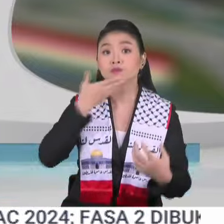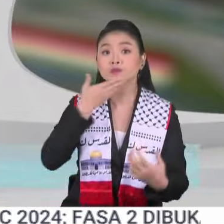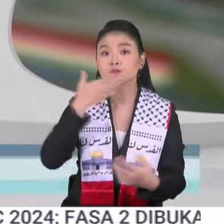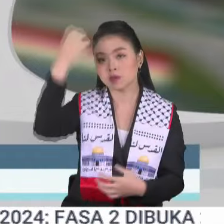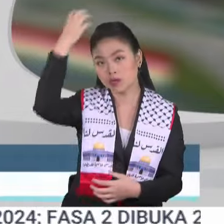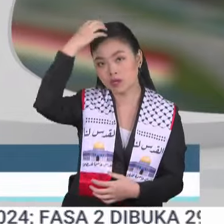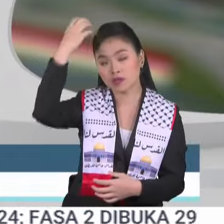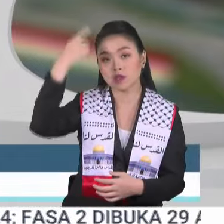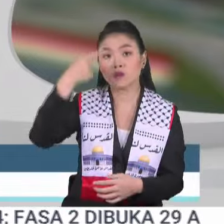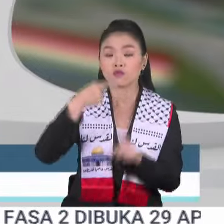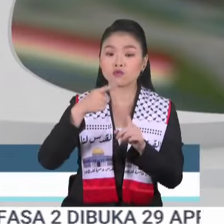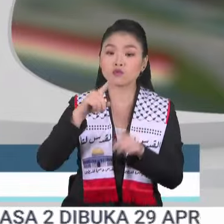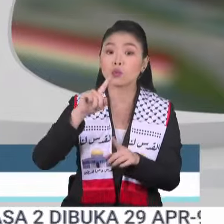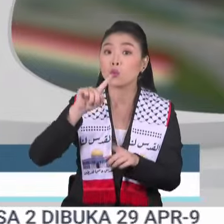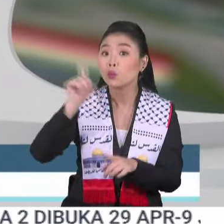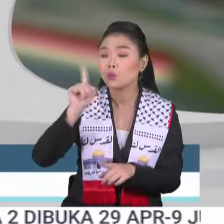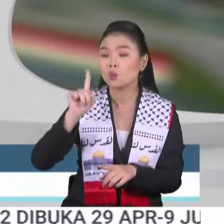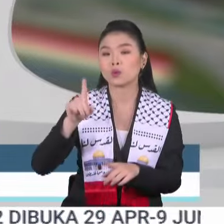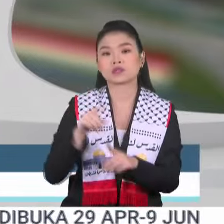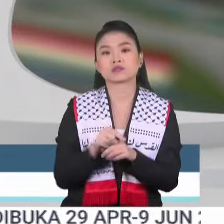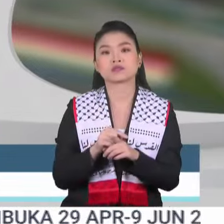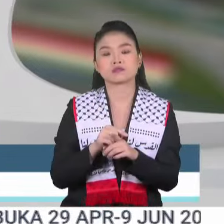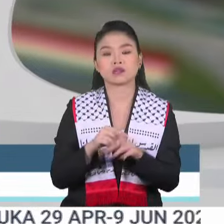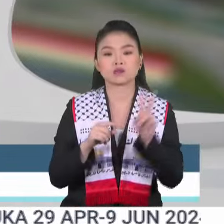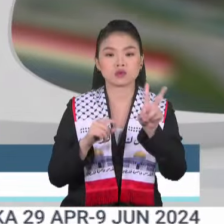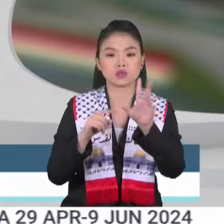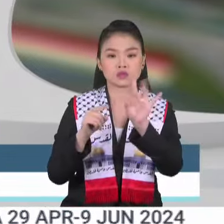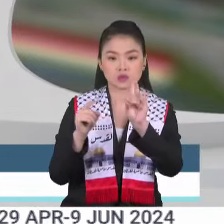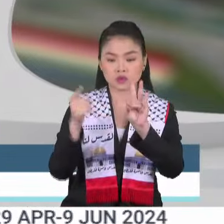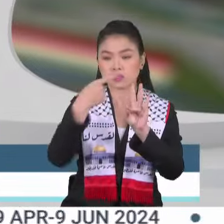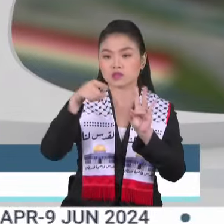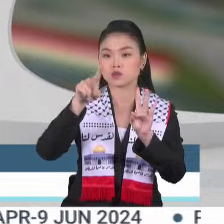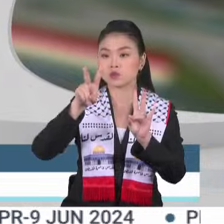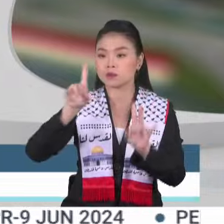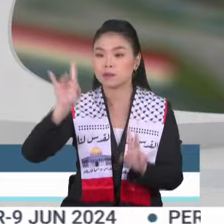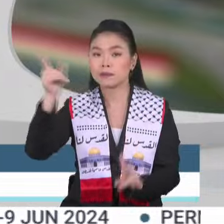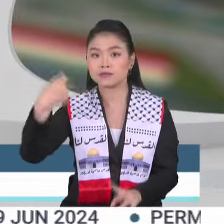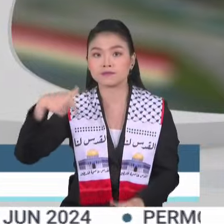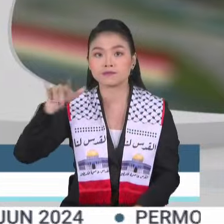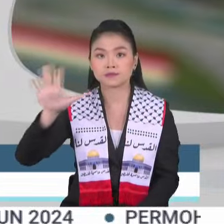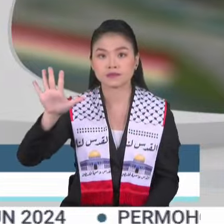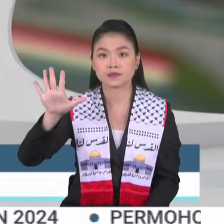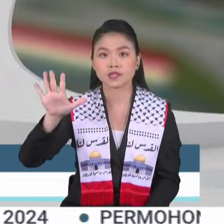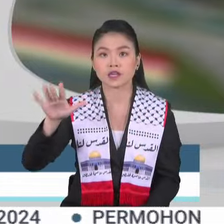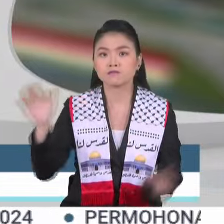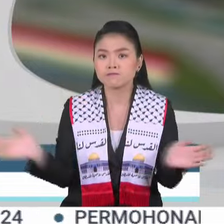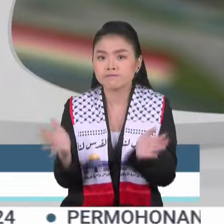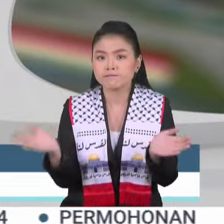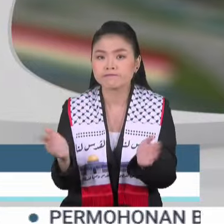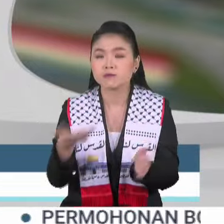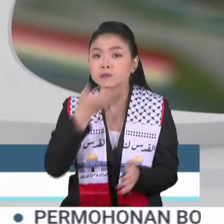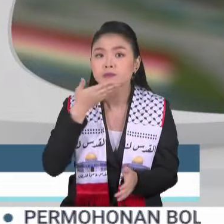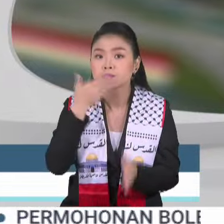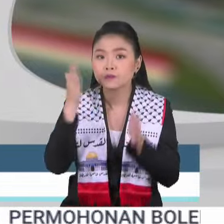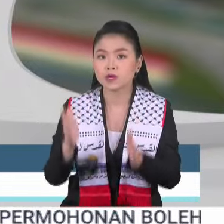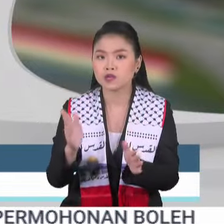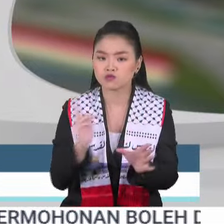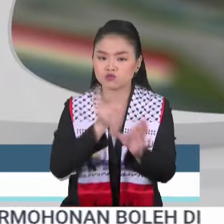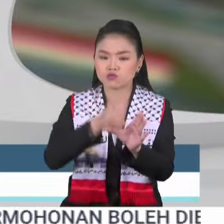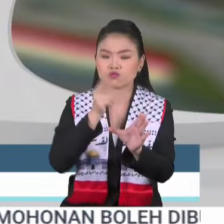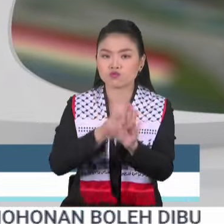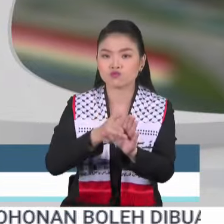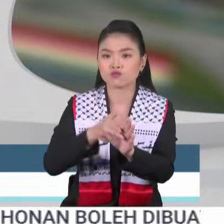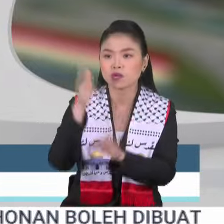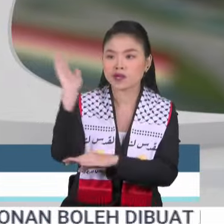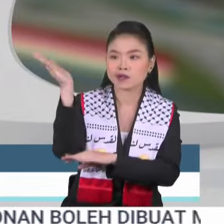27 dan 28 Mei ini. Program tersebut memberi peluang kepada belia menimba pengalaman sebagai wakil rakyat dan menyertai sesi perbahasan